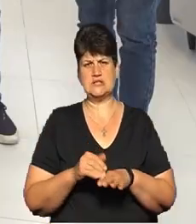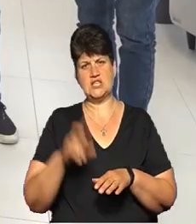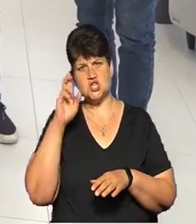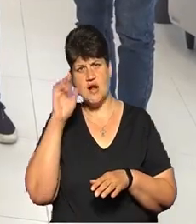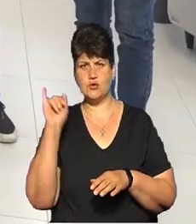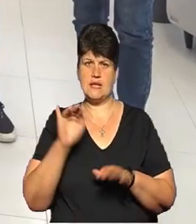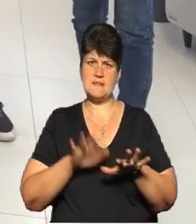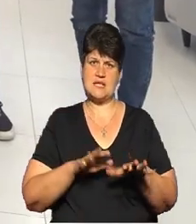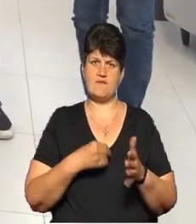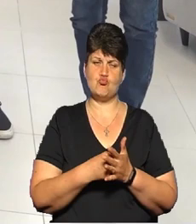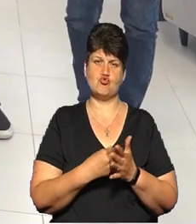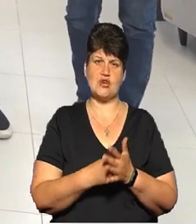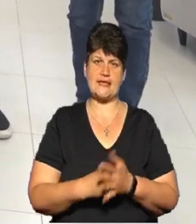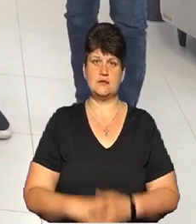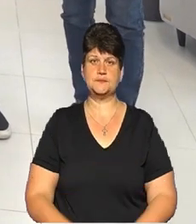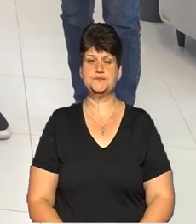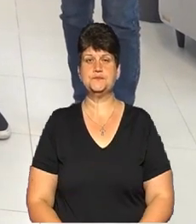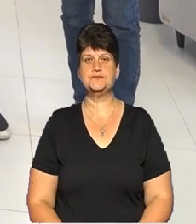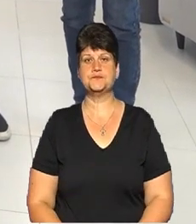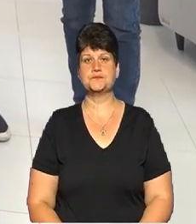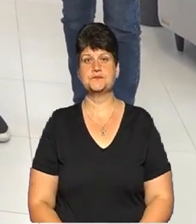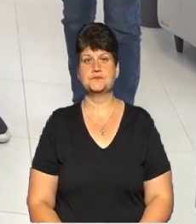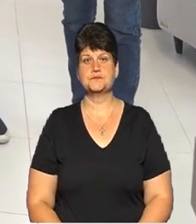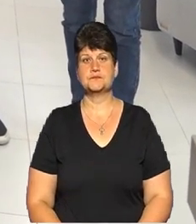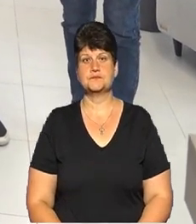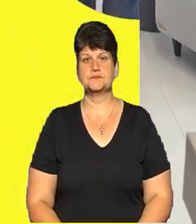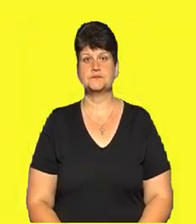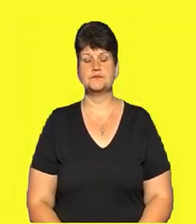бюджетів. Оксана Максимлюк, Андрій Бодак. Новини на Суспільному. Тернопіль.